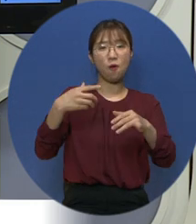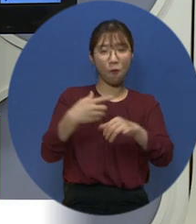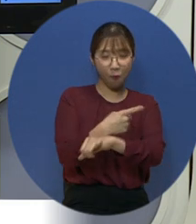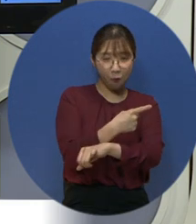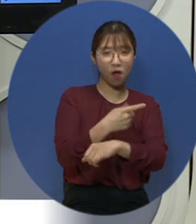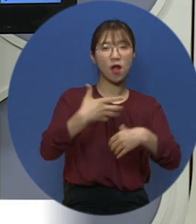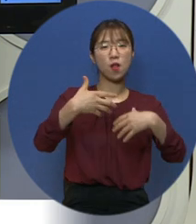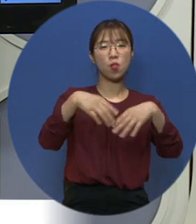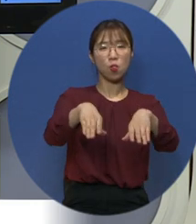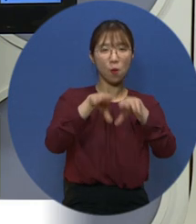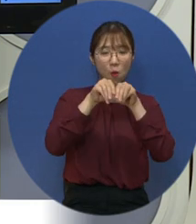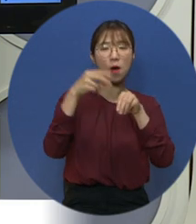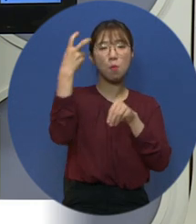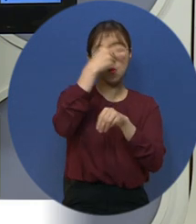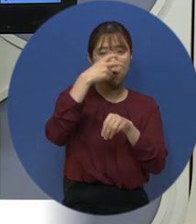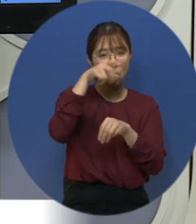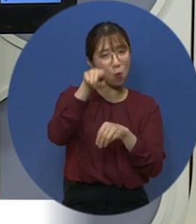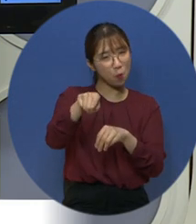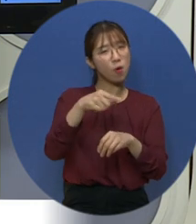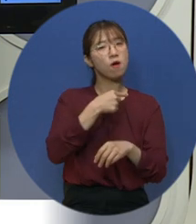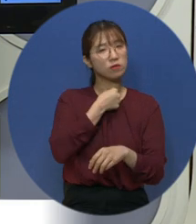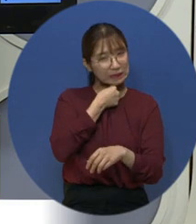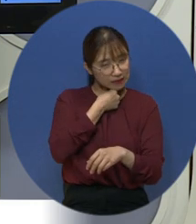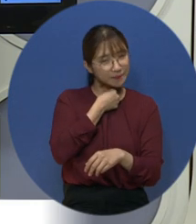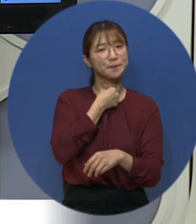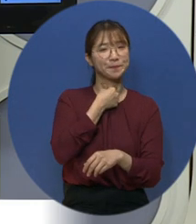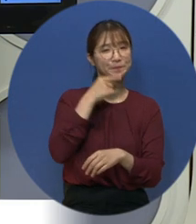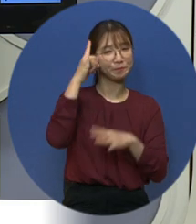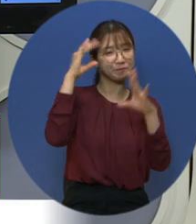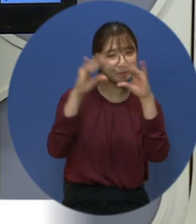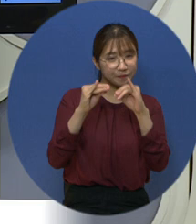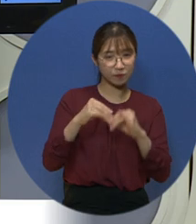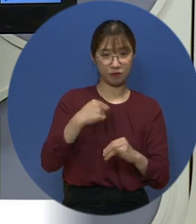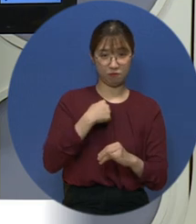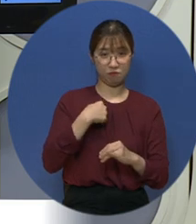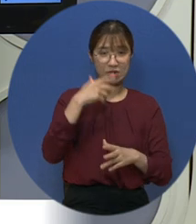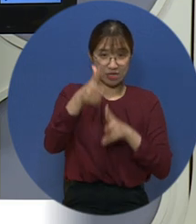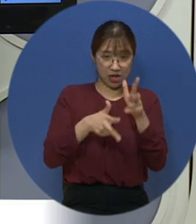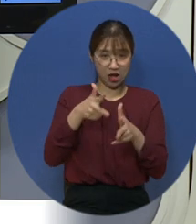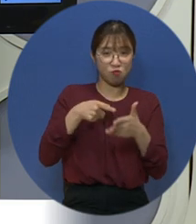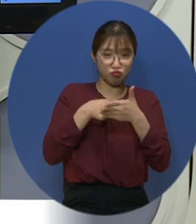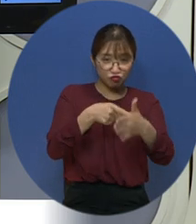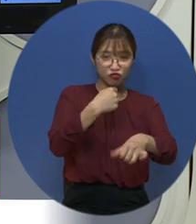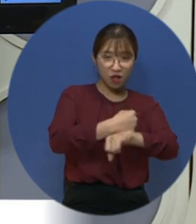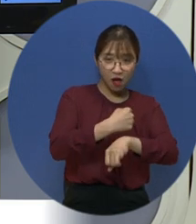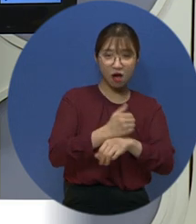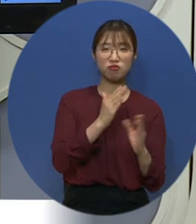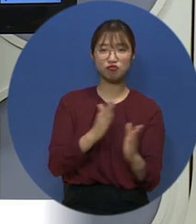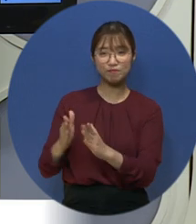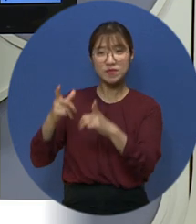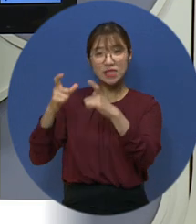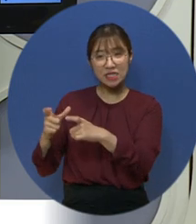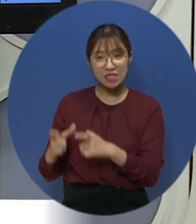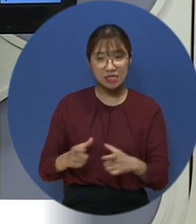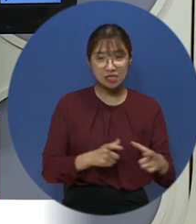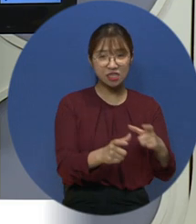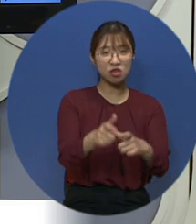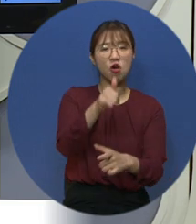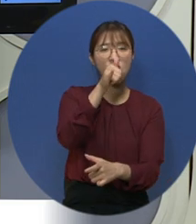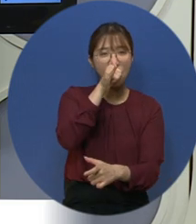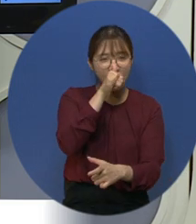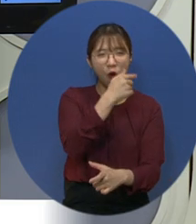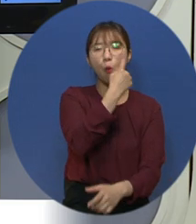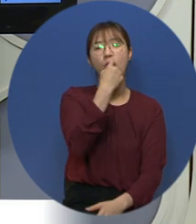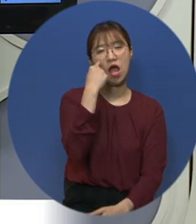통합 돌봄의 취지에 적극 공감의 자체적으로 통합 돌봄 사업을 추진하거나 준비하는 지역이 다수